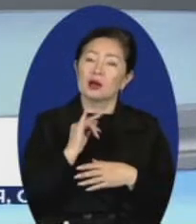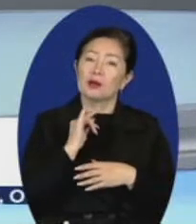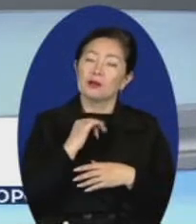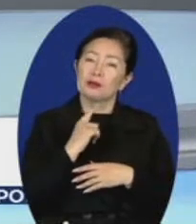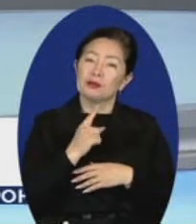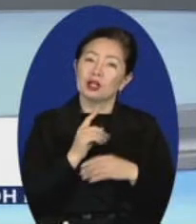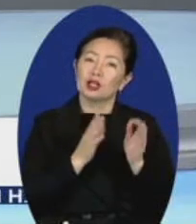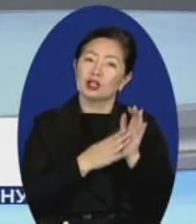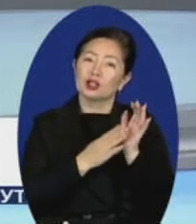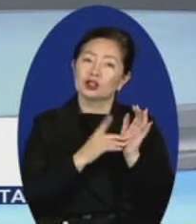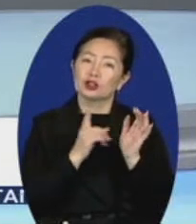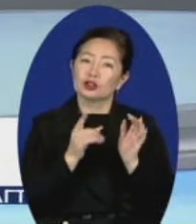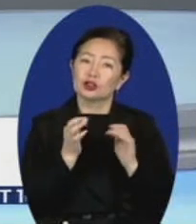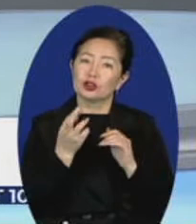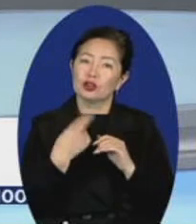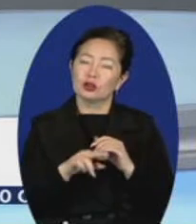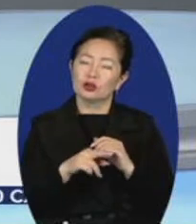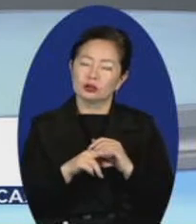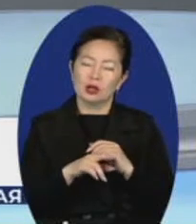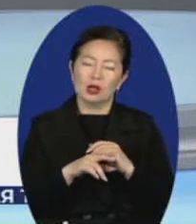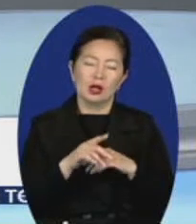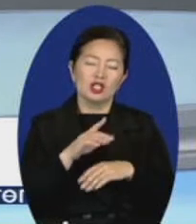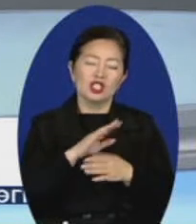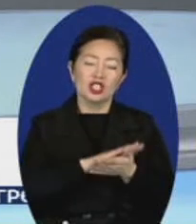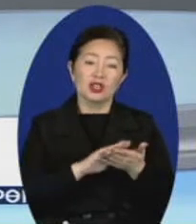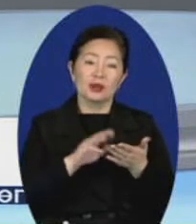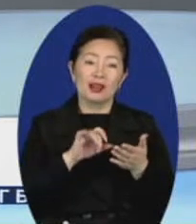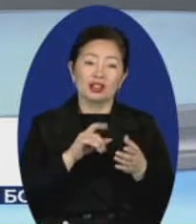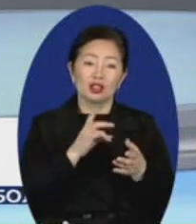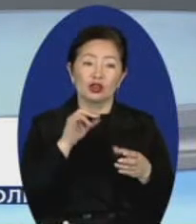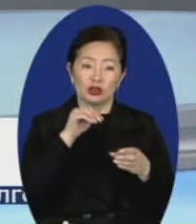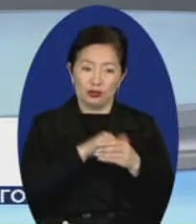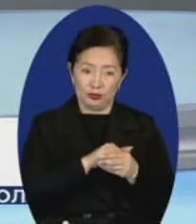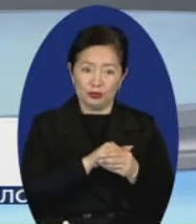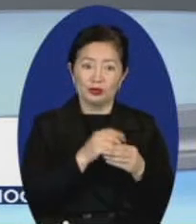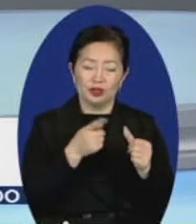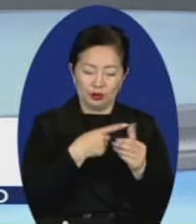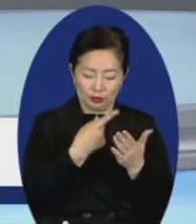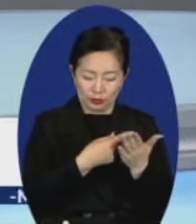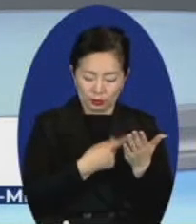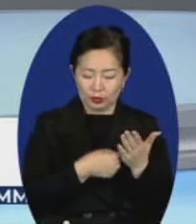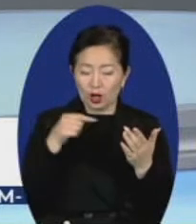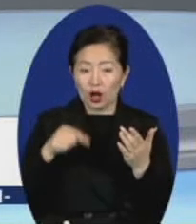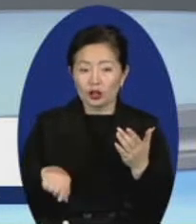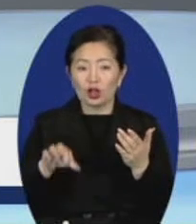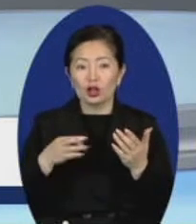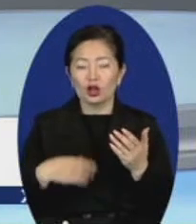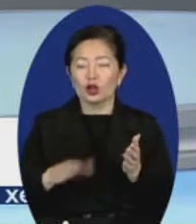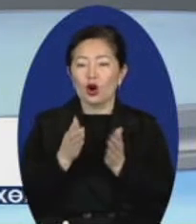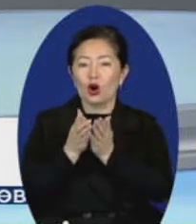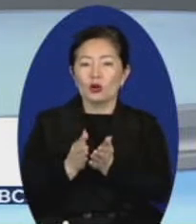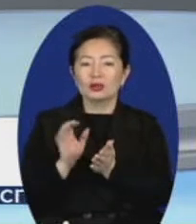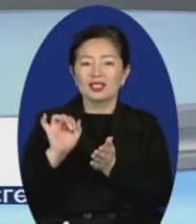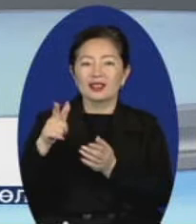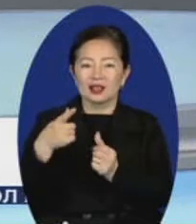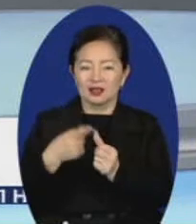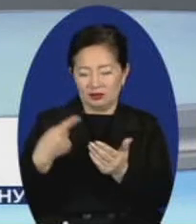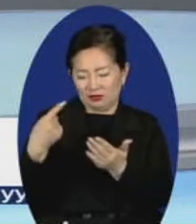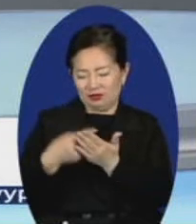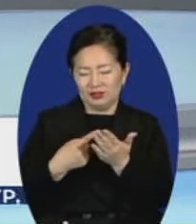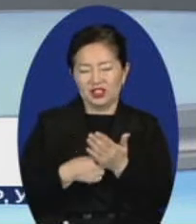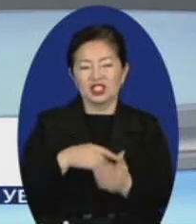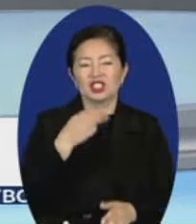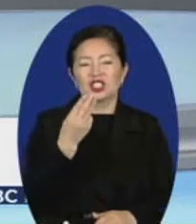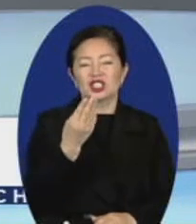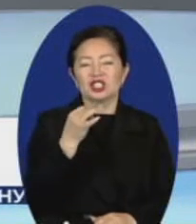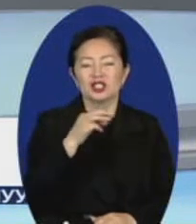Их Говийн Дархан Цаазад газрыг шин мандлын нөөц газарт бүртгүүлсэн байдаг бол энэ онд Хөвсгөл далайг шинээр бүртгүүлж чадсан байна. За ингэж дэлхийн